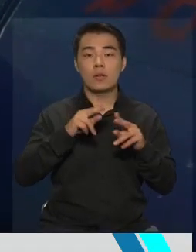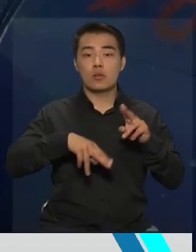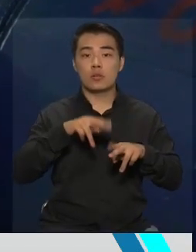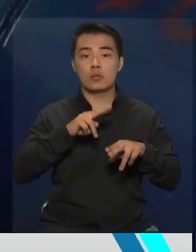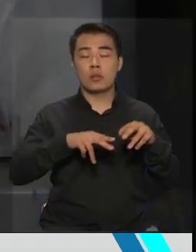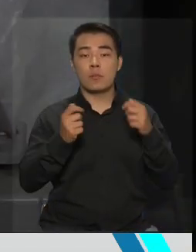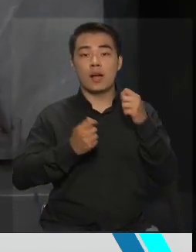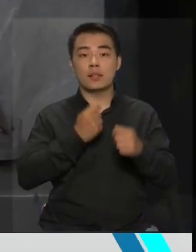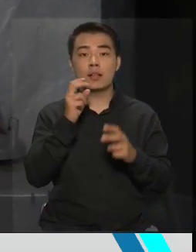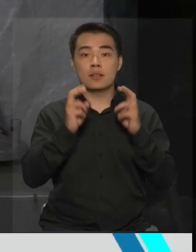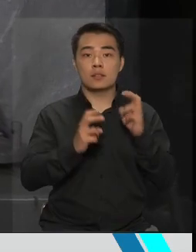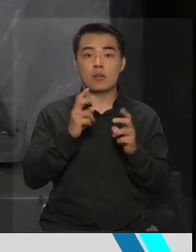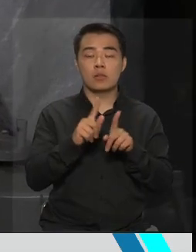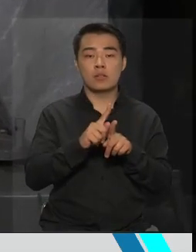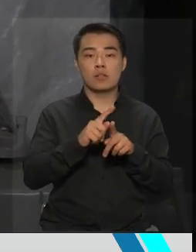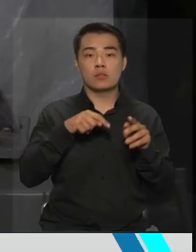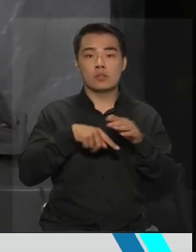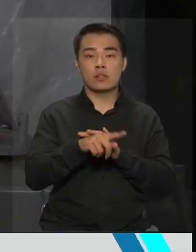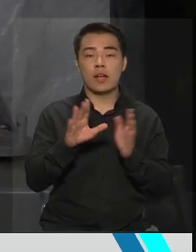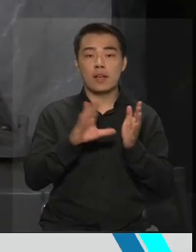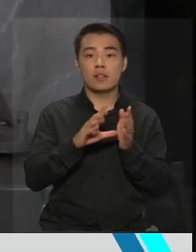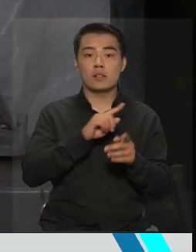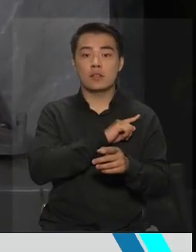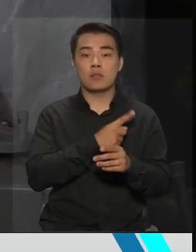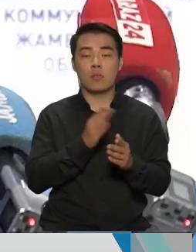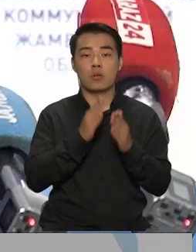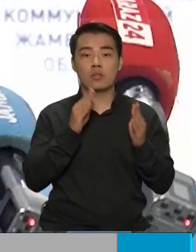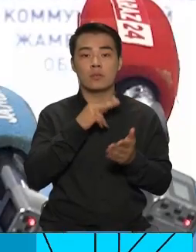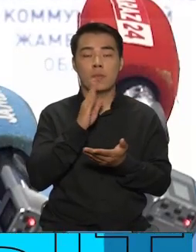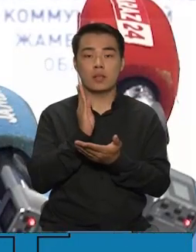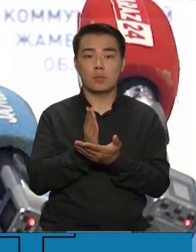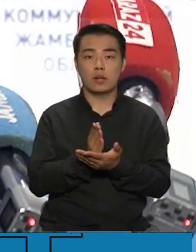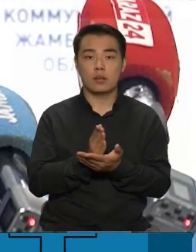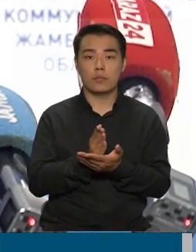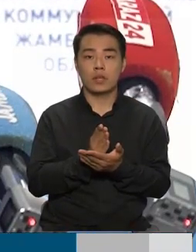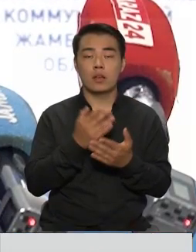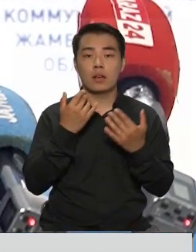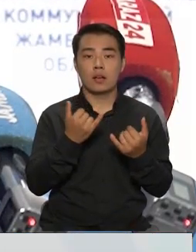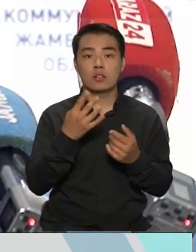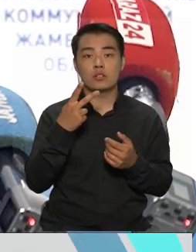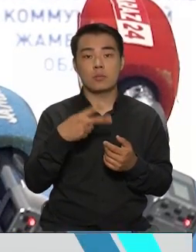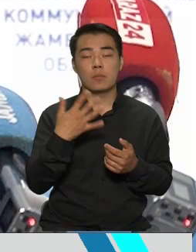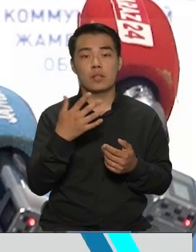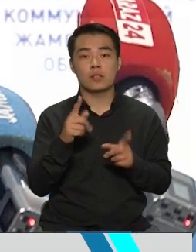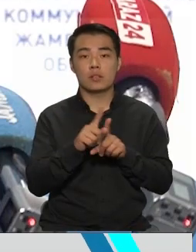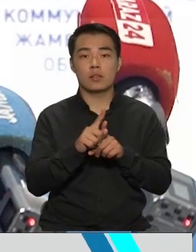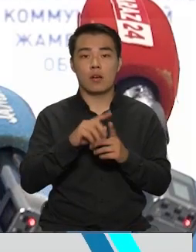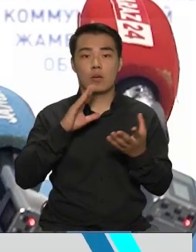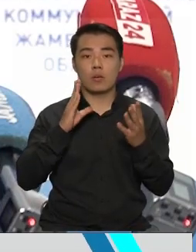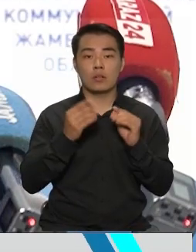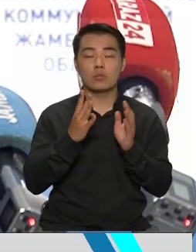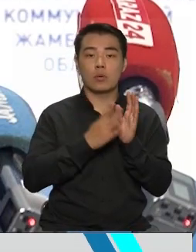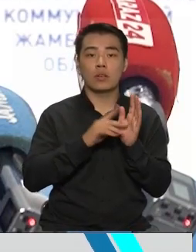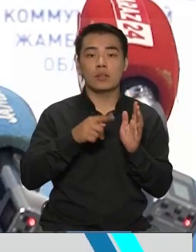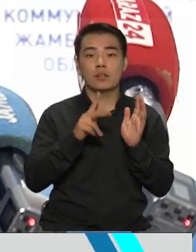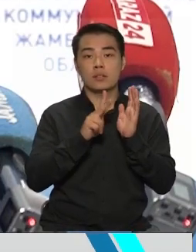материалдарын өңдеуге бағытталған зауыттардың қуатын арттыруға ден қойылып отыр. Ауданда 2022-2025 жылдарға 49,8